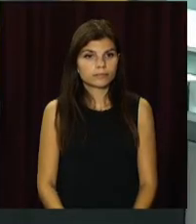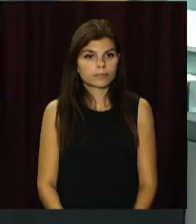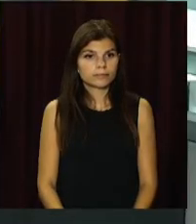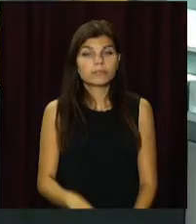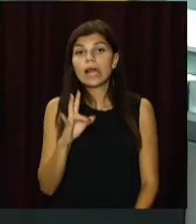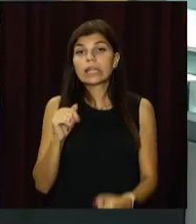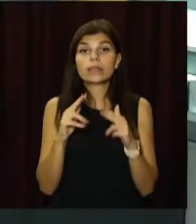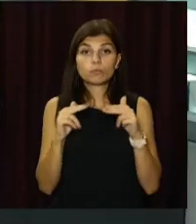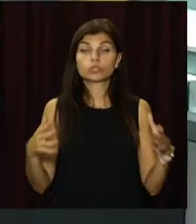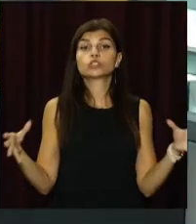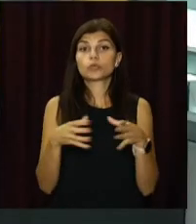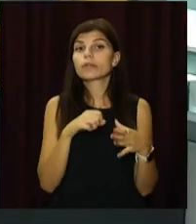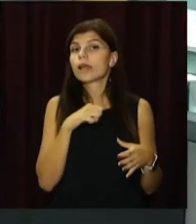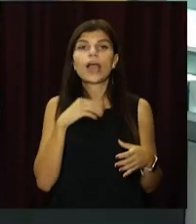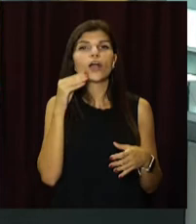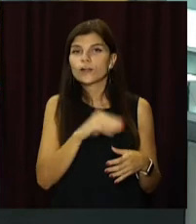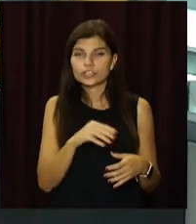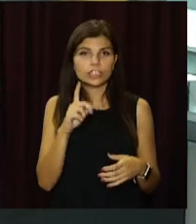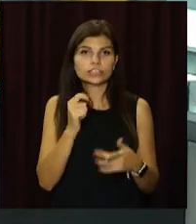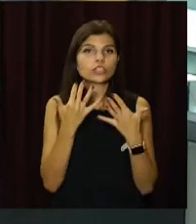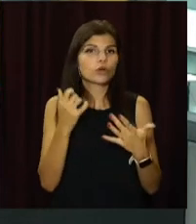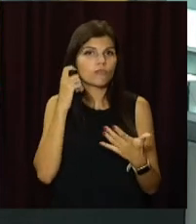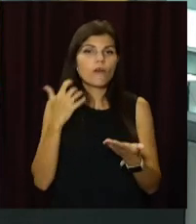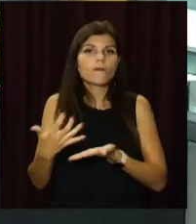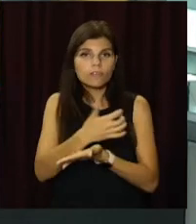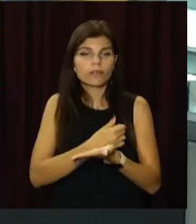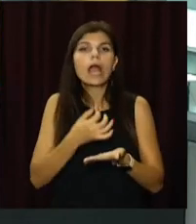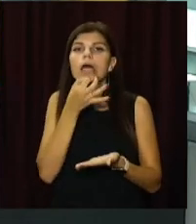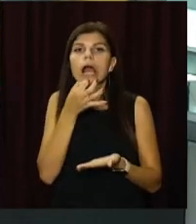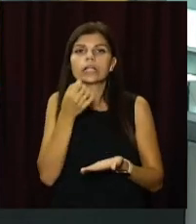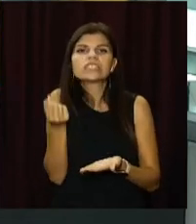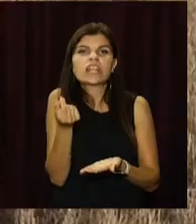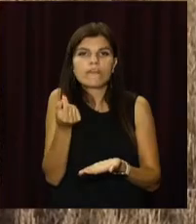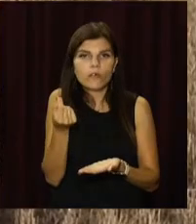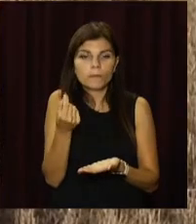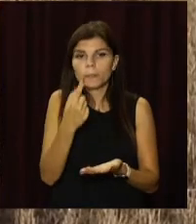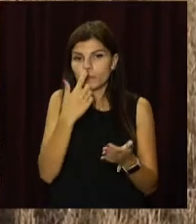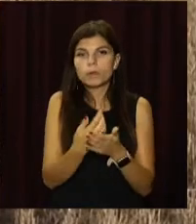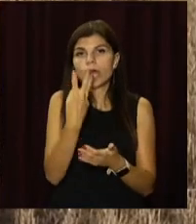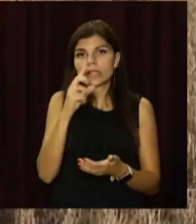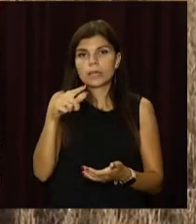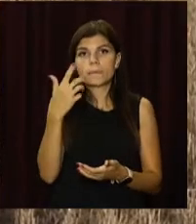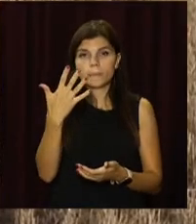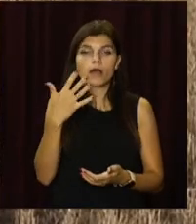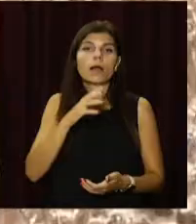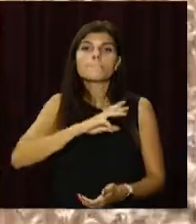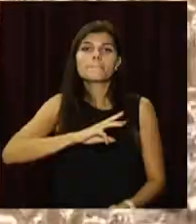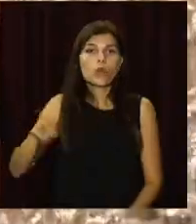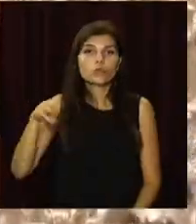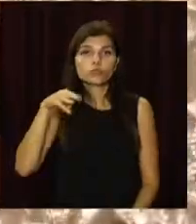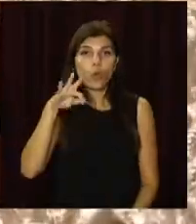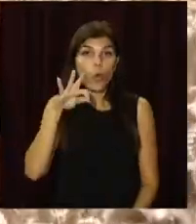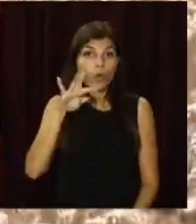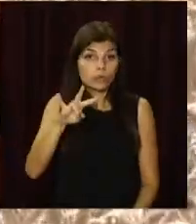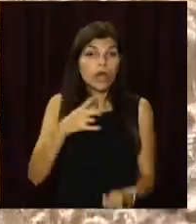На Дніпропетровщині зібрали найкращі за останні роки врожай ранніх зернових. Загалом майже 3,5 мільйони тонн. Це на